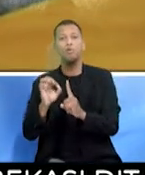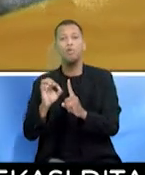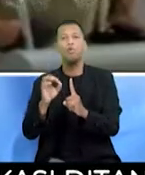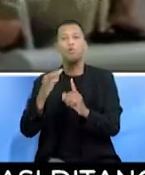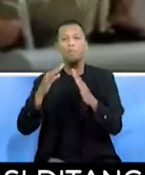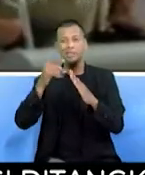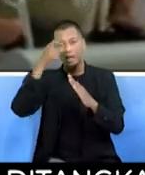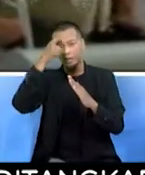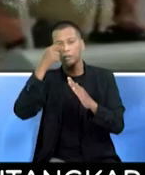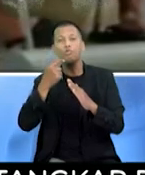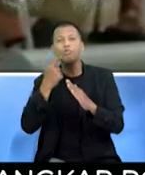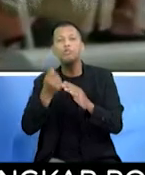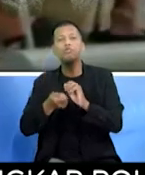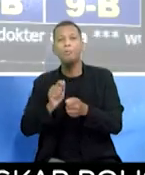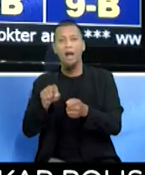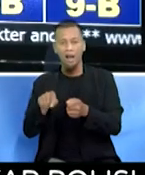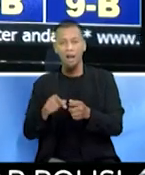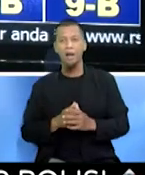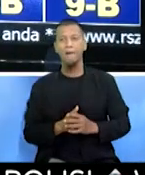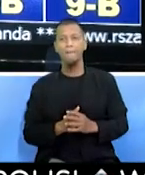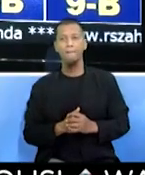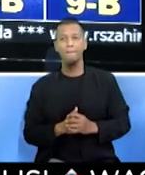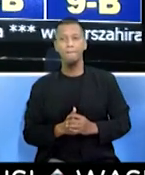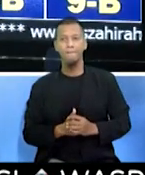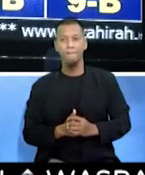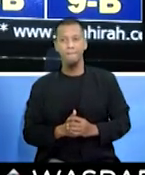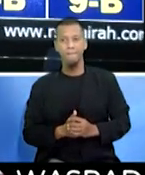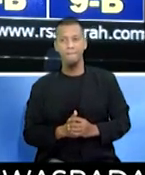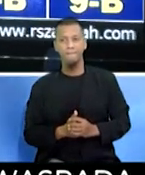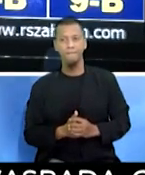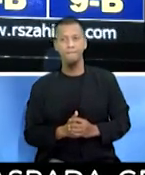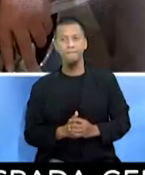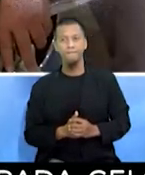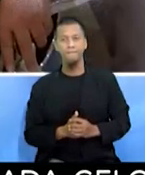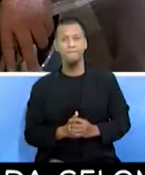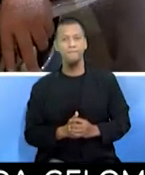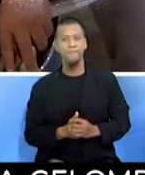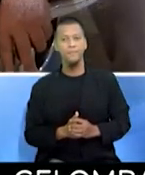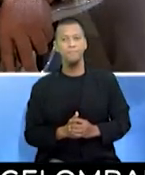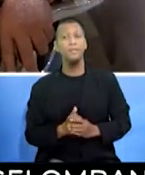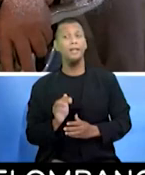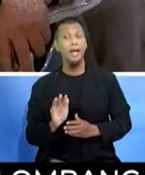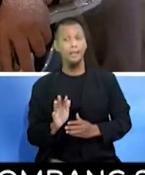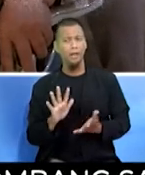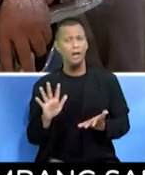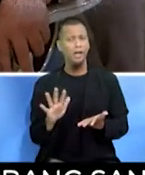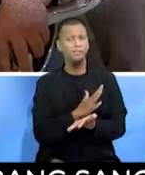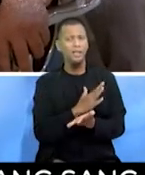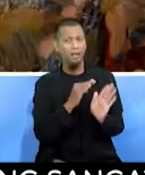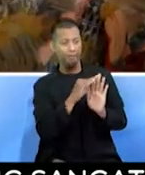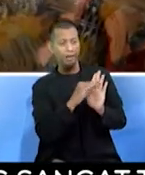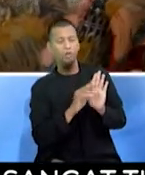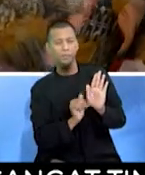tersebut adalah rumah sakit di bawah kepemilikan Kementerian Kesehatan gitu. Jadi masih terbuka kemungkinan untuk berubah kembali jumlah uji